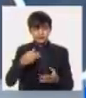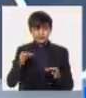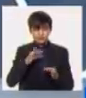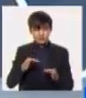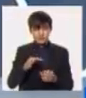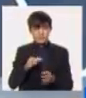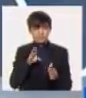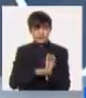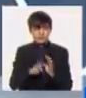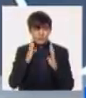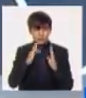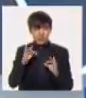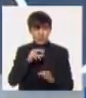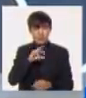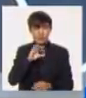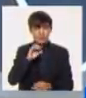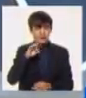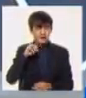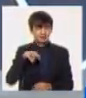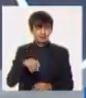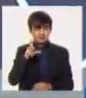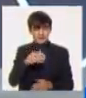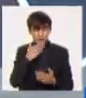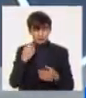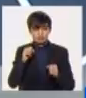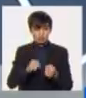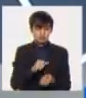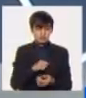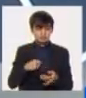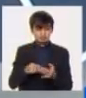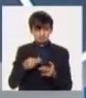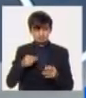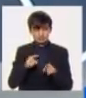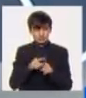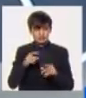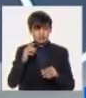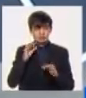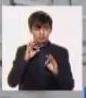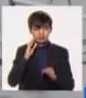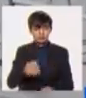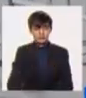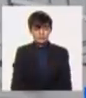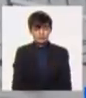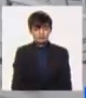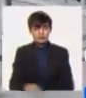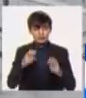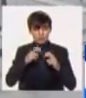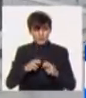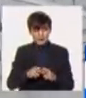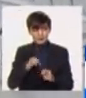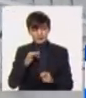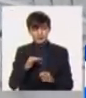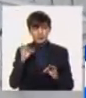без прямого контакта с лаборантом. Кто именно может сдать анализы, расскажет моя коллега. Проверить, выявить